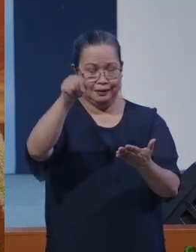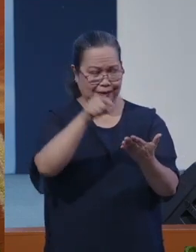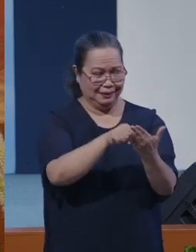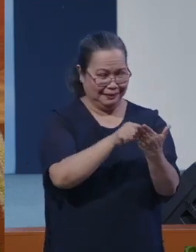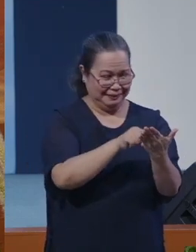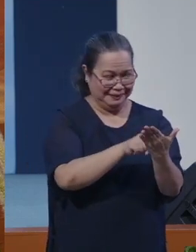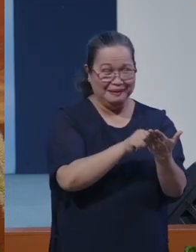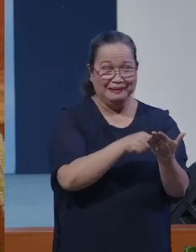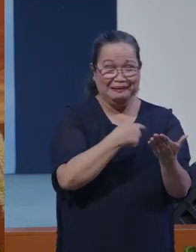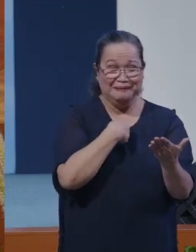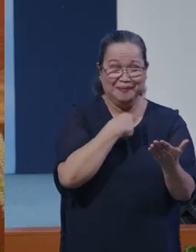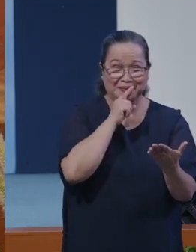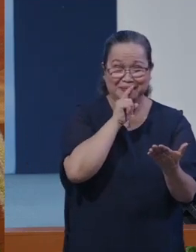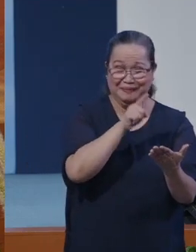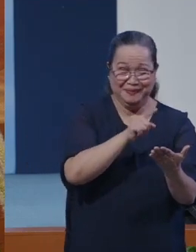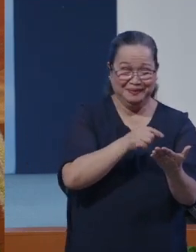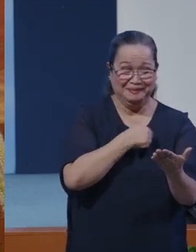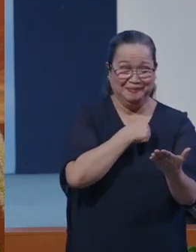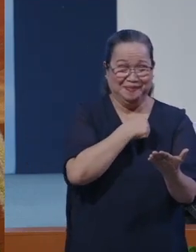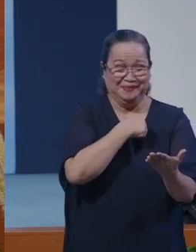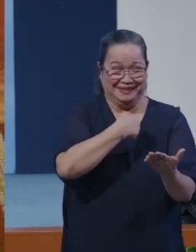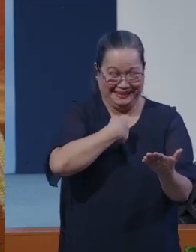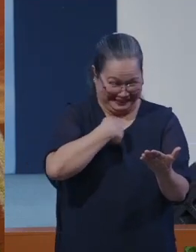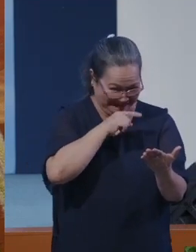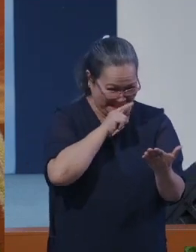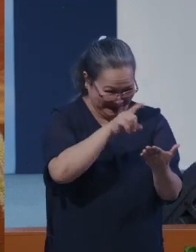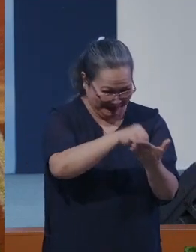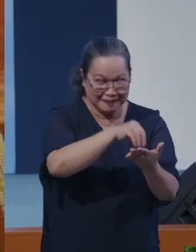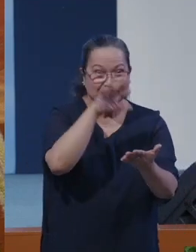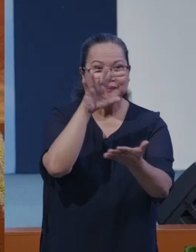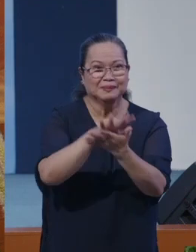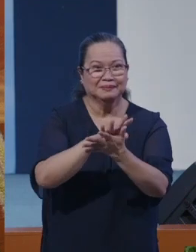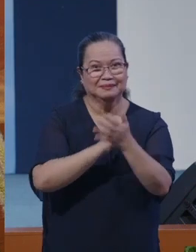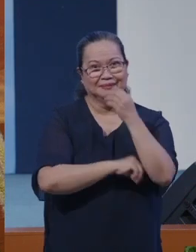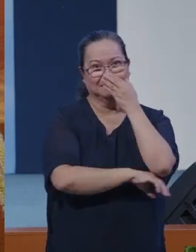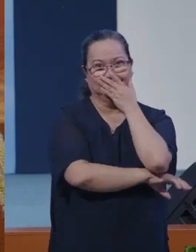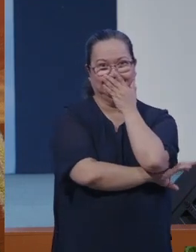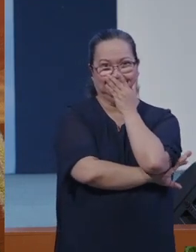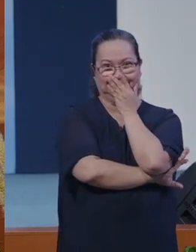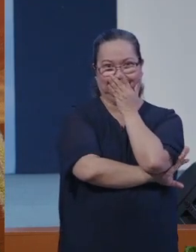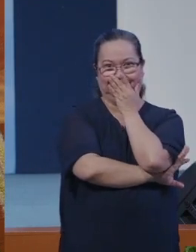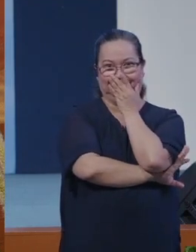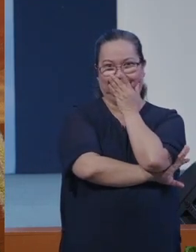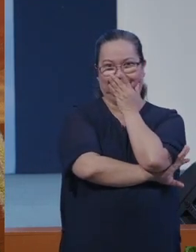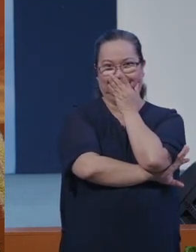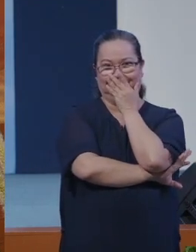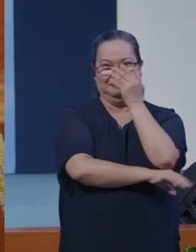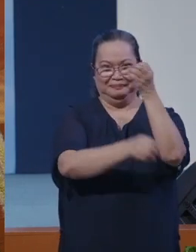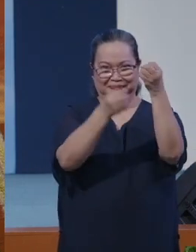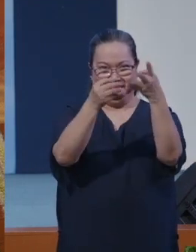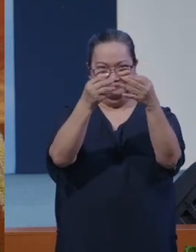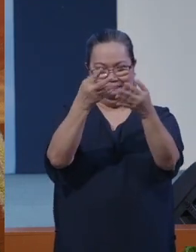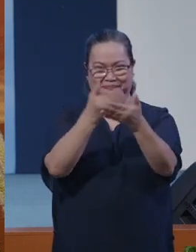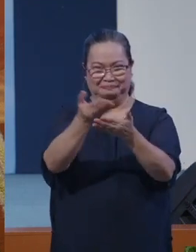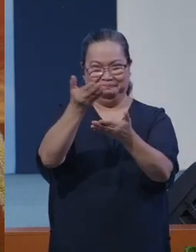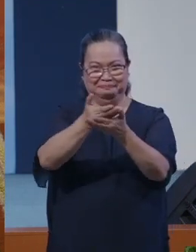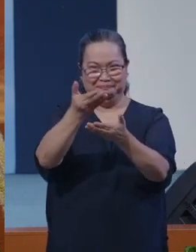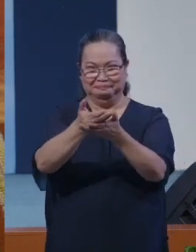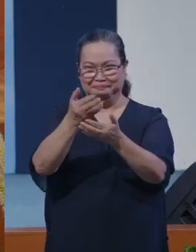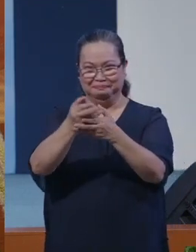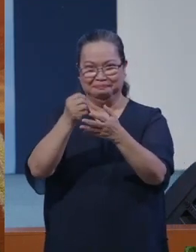click, click, click. Mamaya, bangon ka na sa utang. Mas marami ka nang nabili kaysa sa tatanggapin